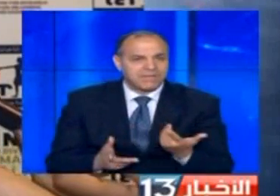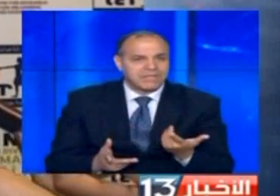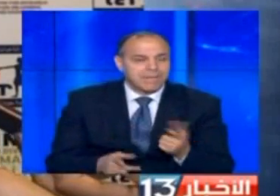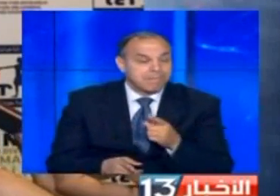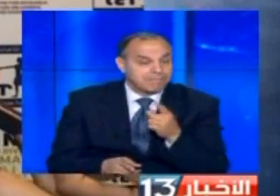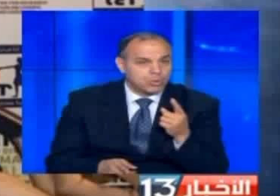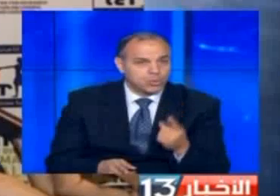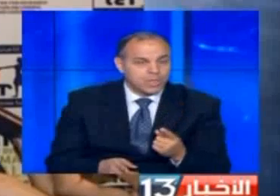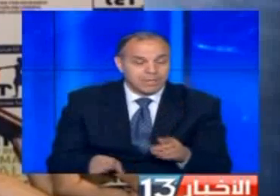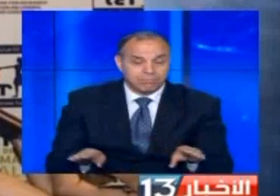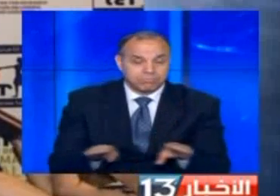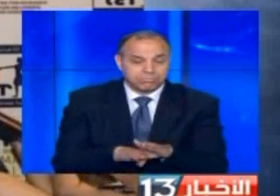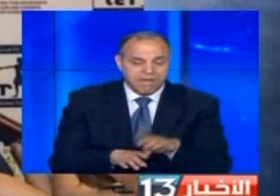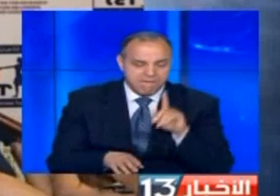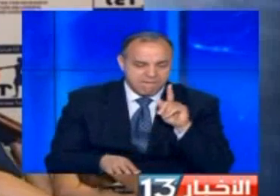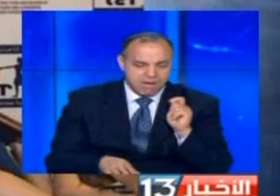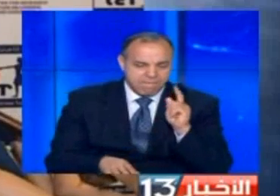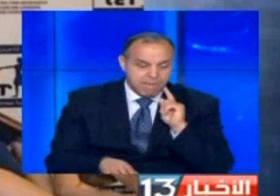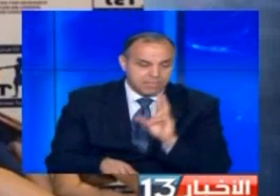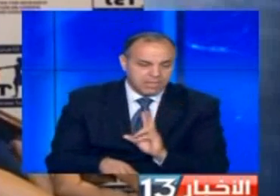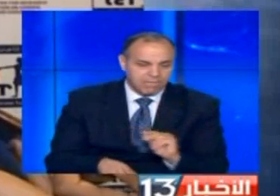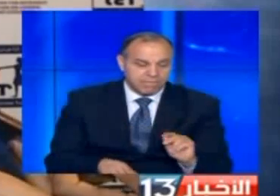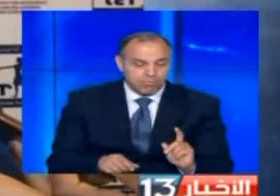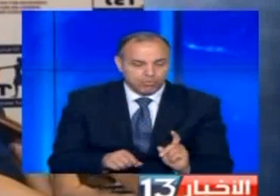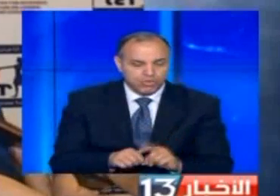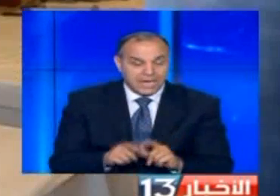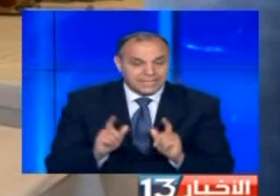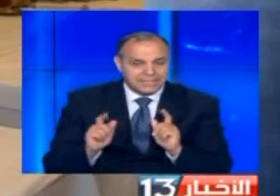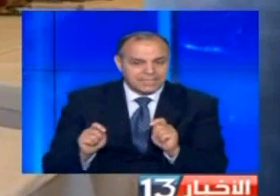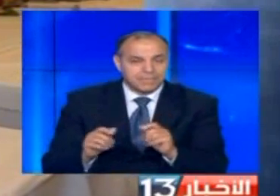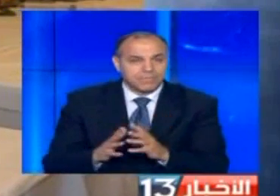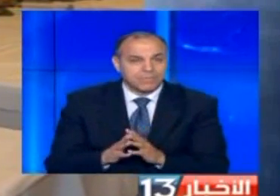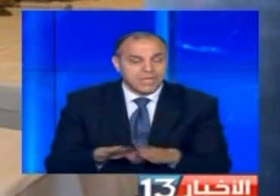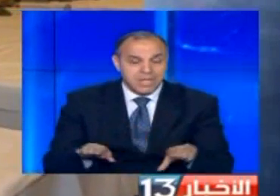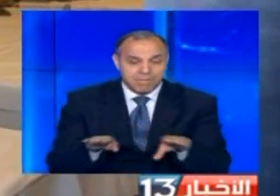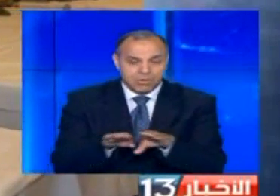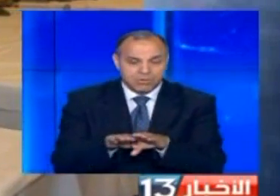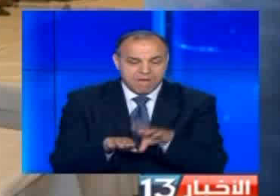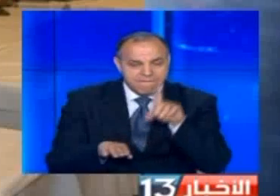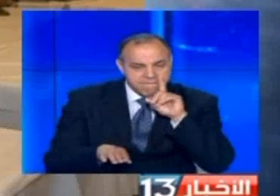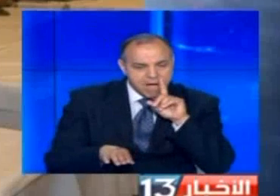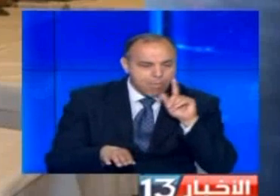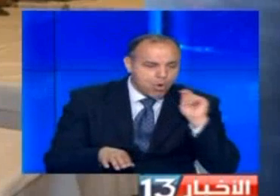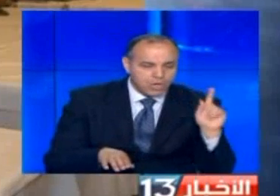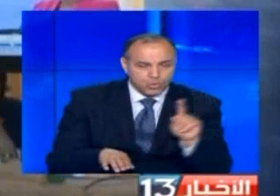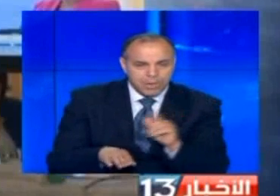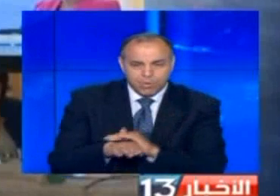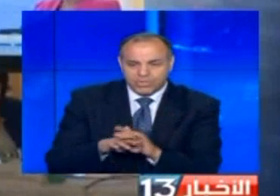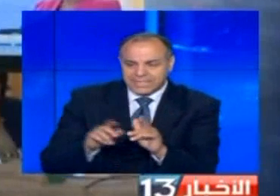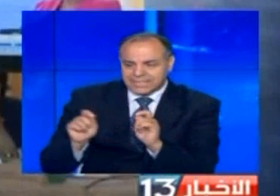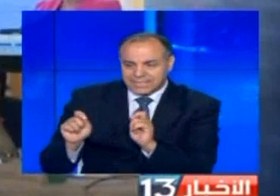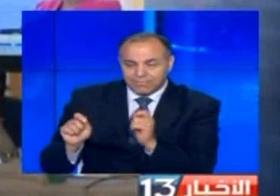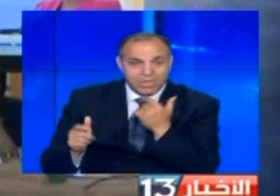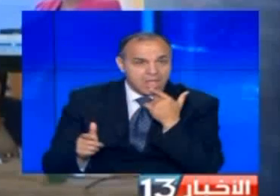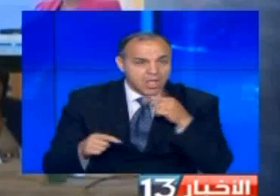بمساله المساواه بين الرجال والنساء في المشاركه السياسيه مساواه بين النساء والرجال في المجال السياسي